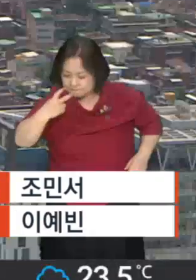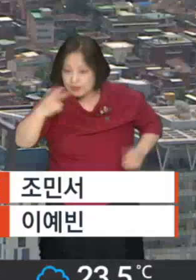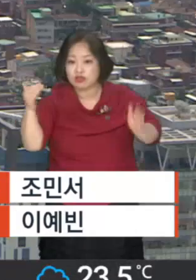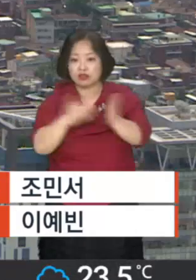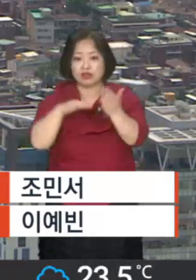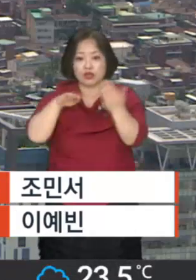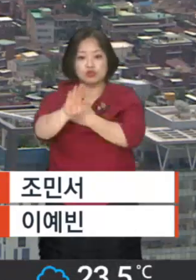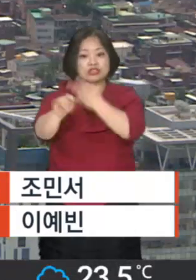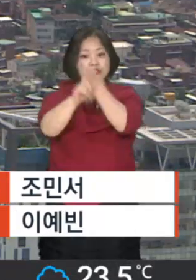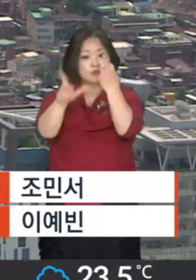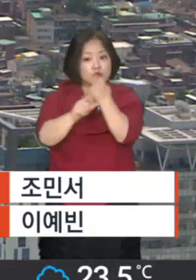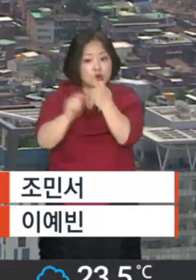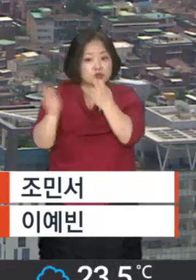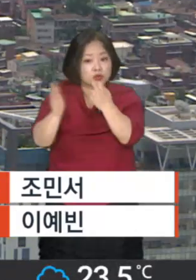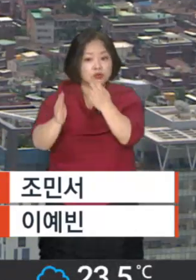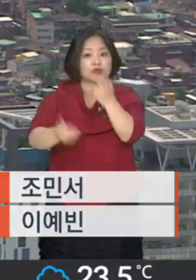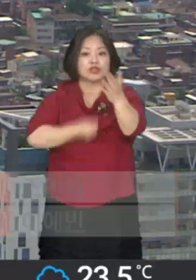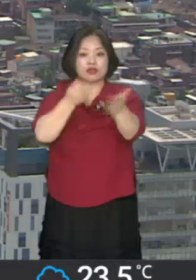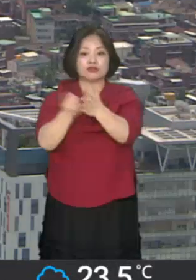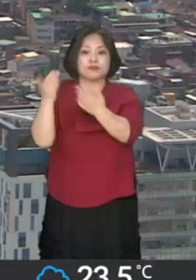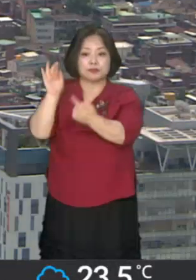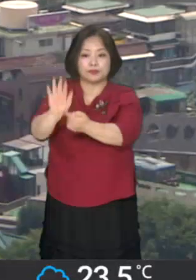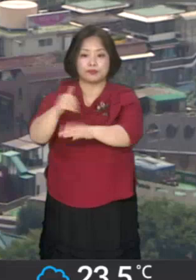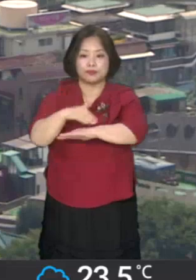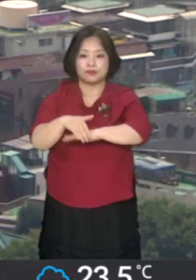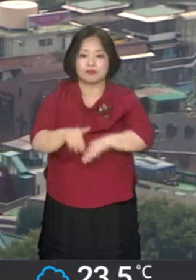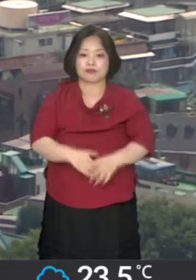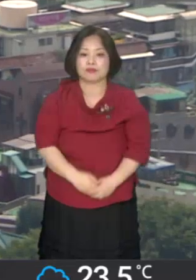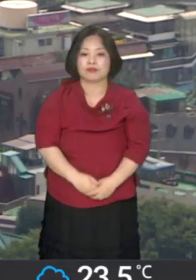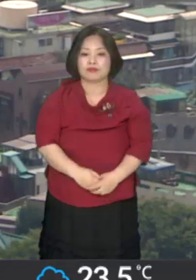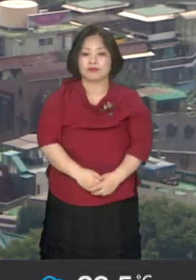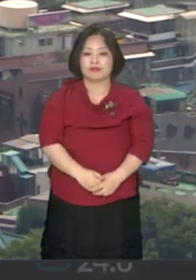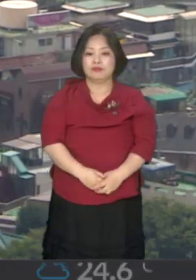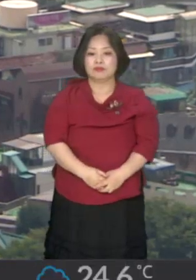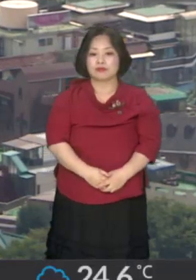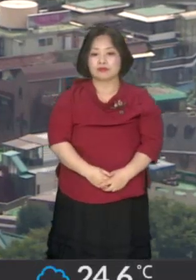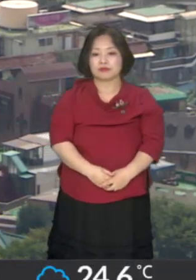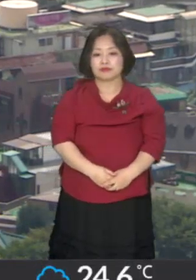심의를 거쳐 연말쯤 확정될 것으로 보입니다. 연합뉴스TV 김종성입니다.